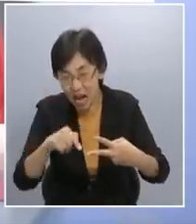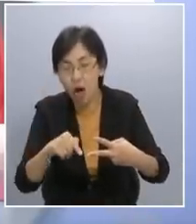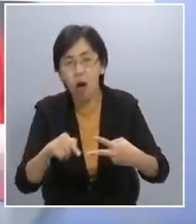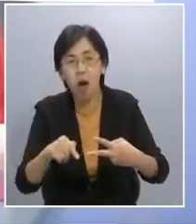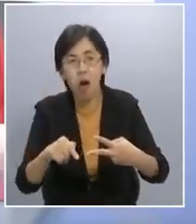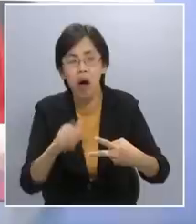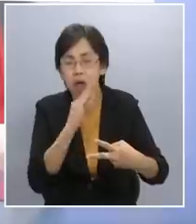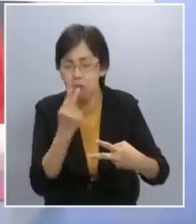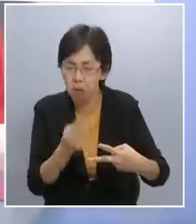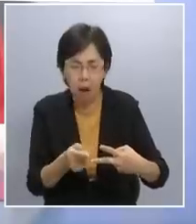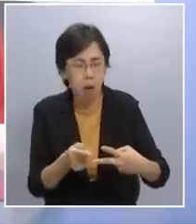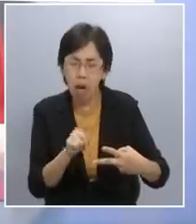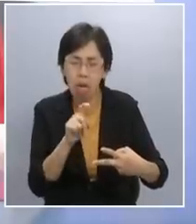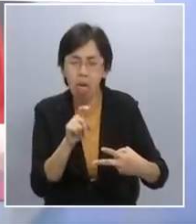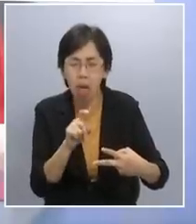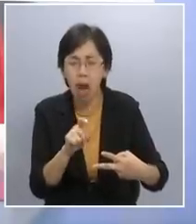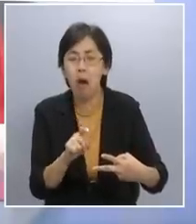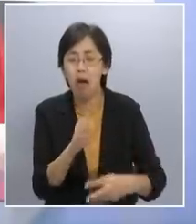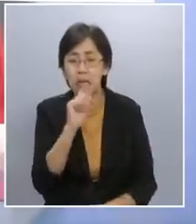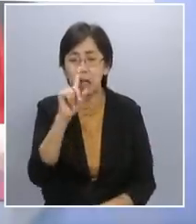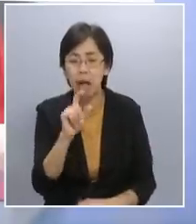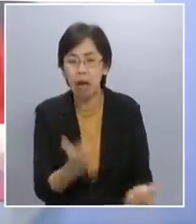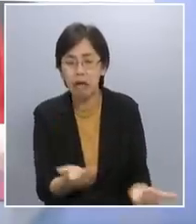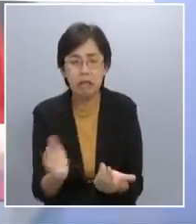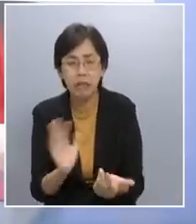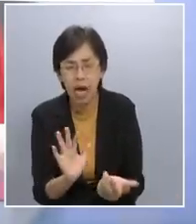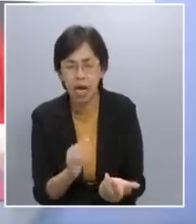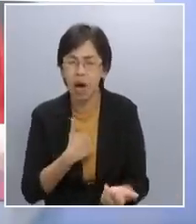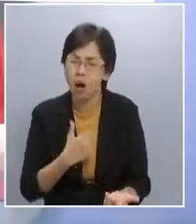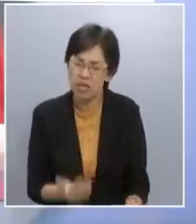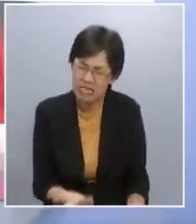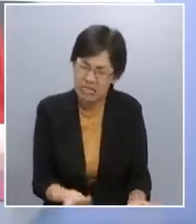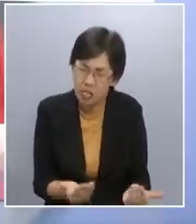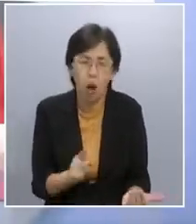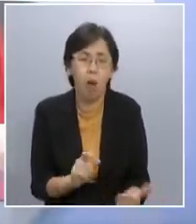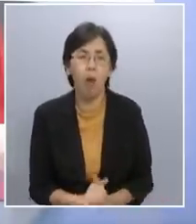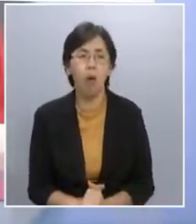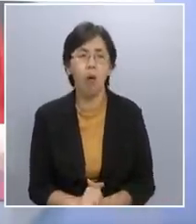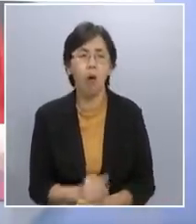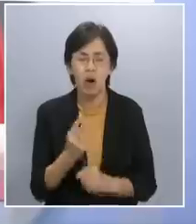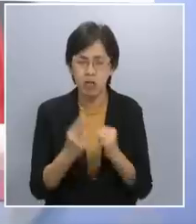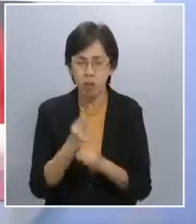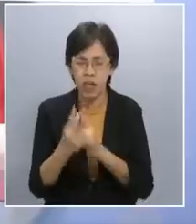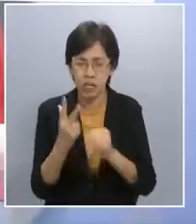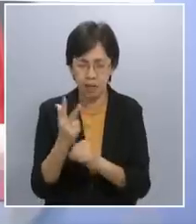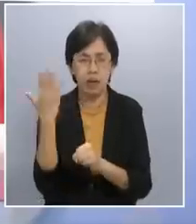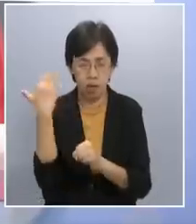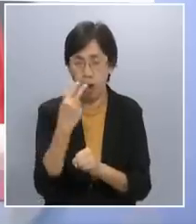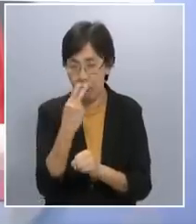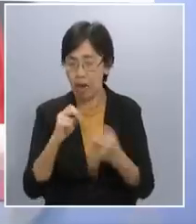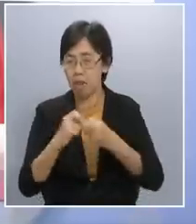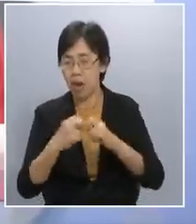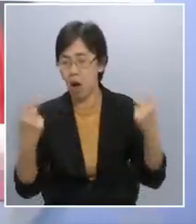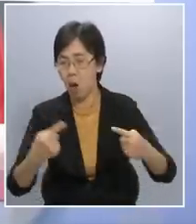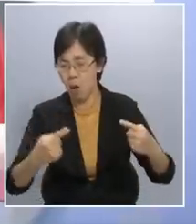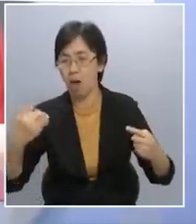านจะไม่ไหวเงี้ยก็เลยไม่กล้าอุ้มไปแล้วก็อุ้มขึ้นไม่ไหวด้วยไงเป็นสองสามปีที่แล้วตั้งนานแล้วหลายปีแล้วที่เคยเห็นทะเลาะกันแต่ว่าห